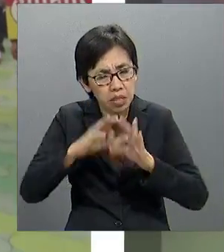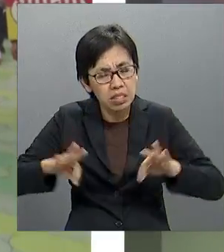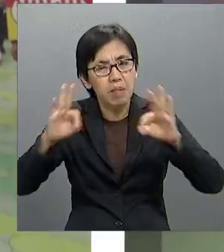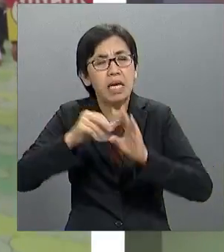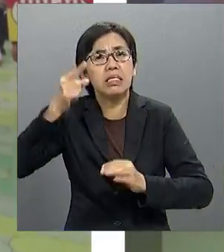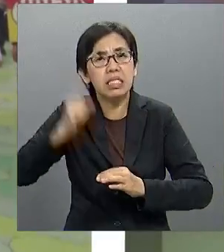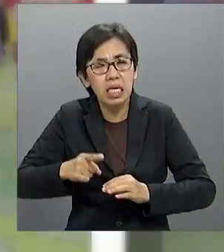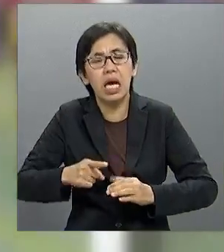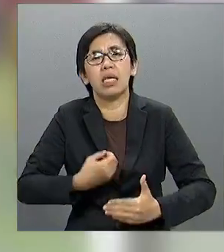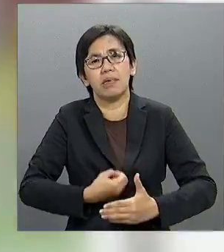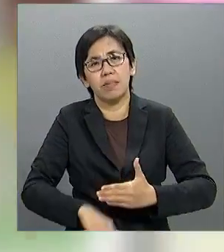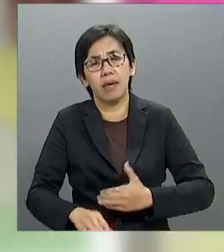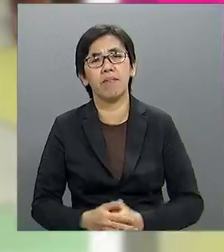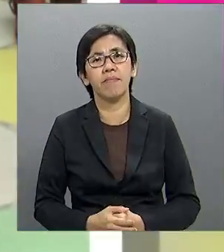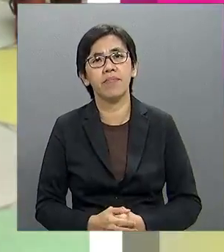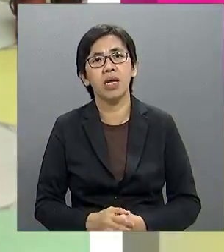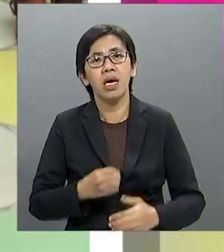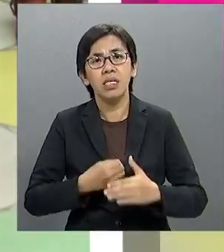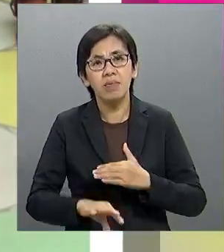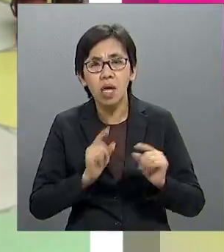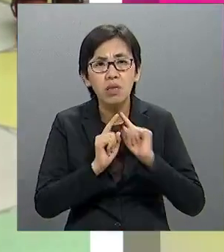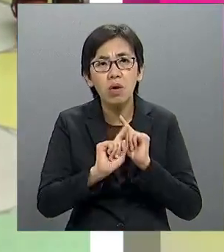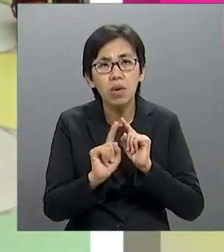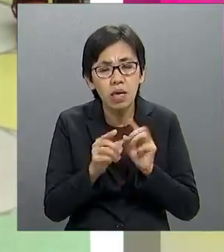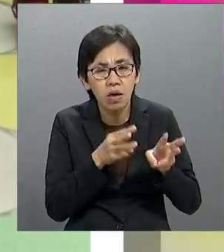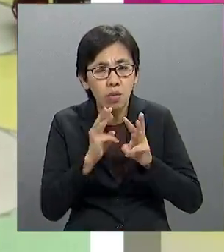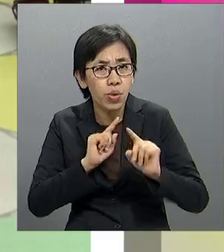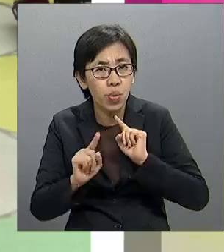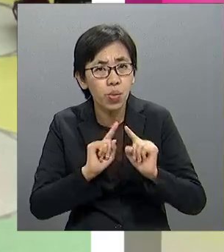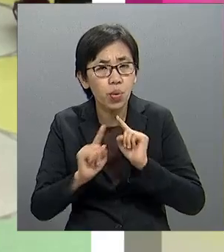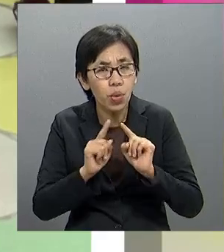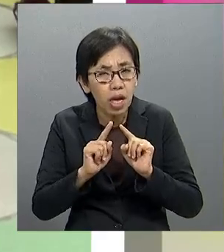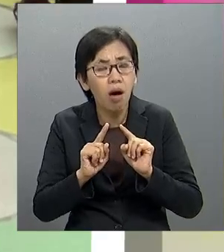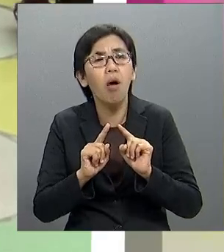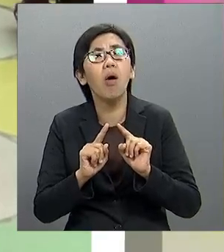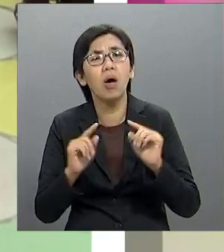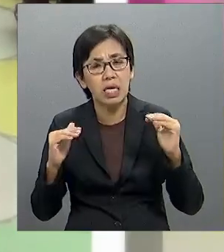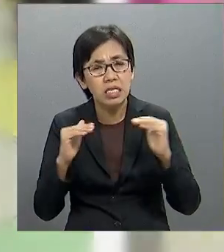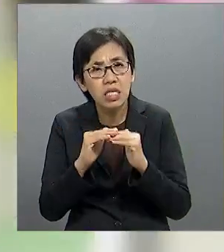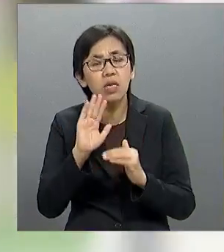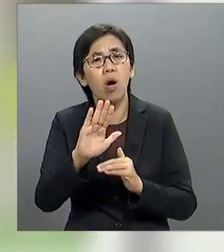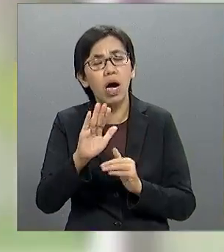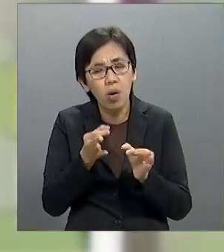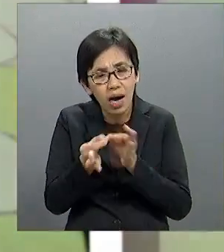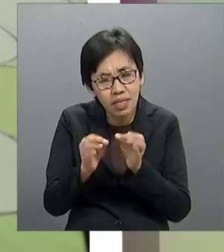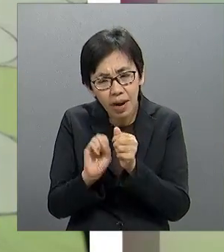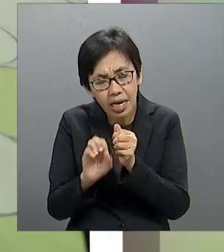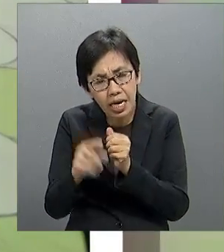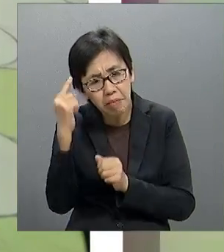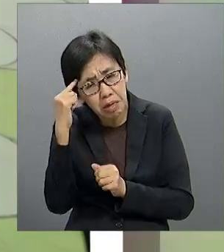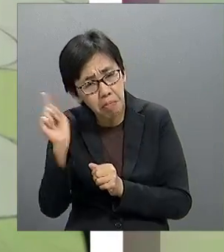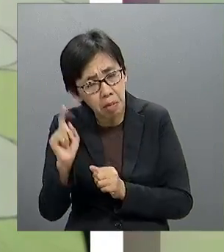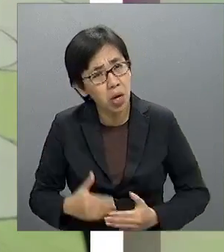จำเป็นนะเนี่ยมันจะต้องถูกคุยด้วยวิธีการของสิ่งที่เรียกว่ากระบวนการให้คำปรึกษาทางเลือกว่าเขาเนี่ย